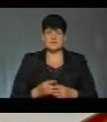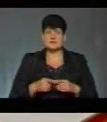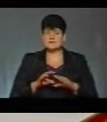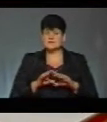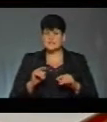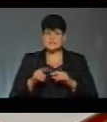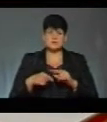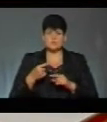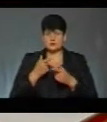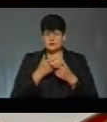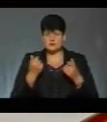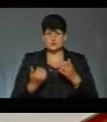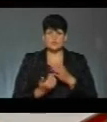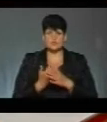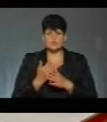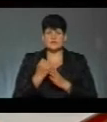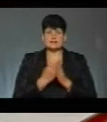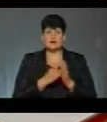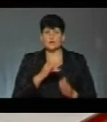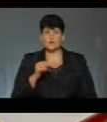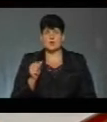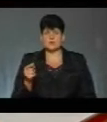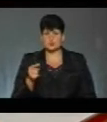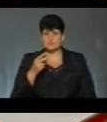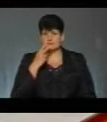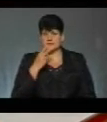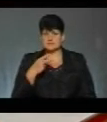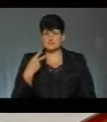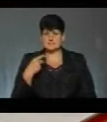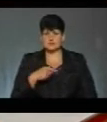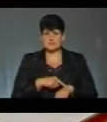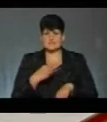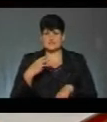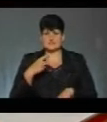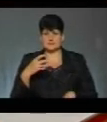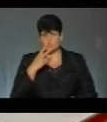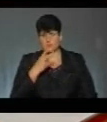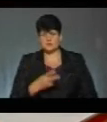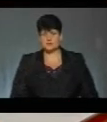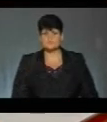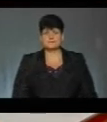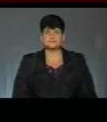мене все. Наступне інформаційне оновлення на телеканалі UA Тернопіль. Дивіться о 20:30. Побачимось.